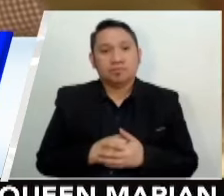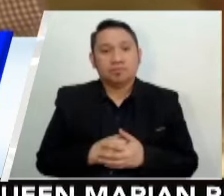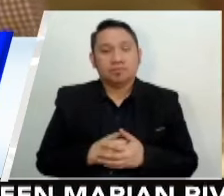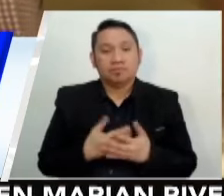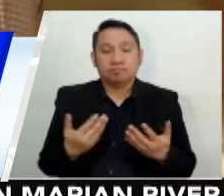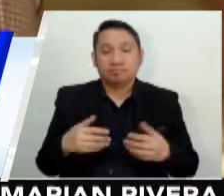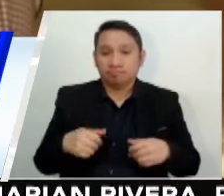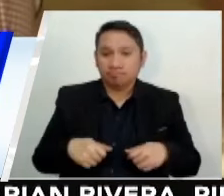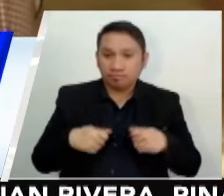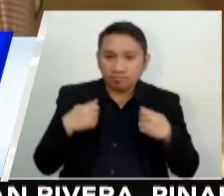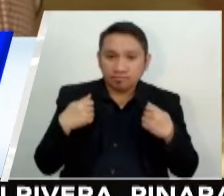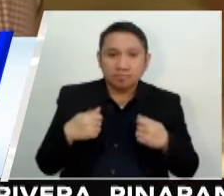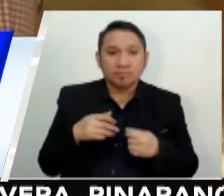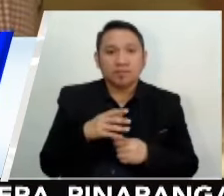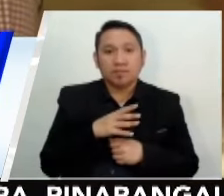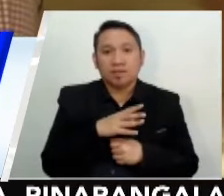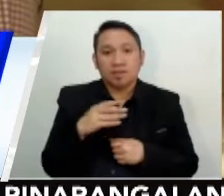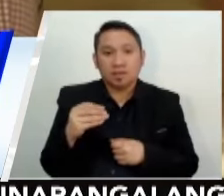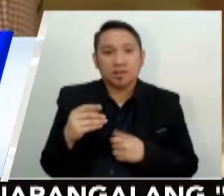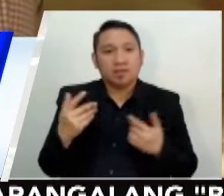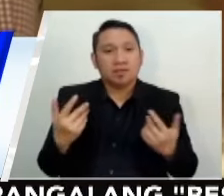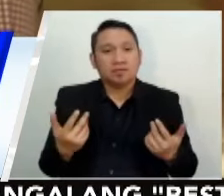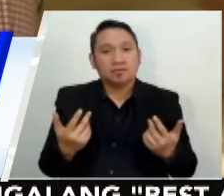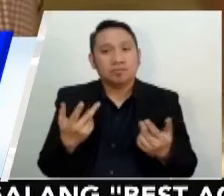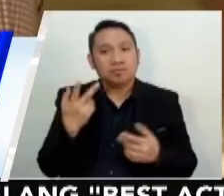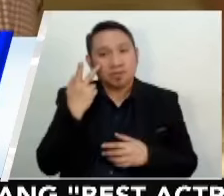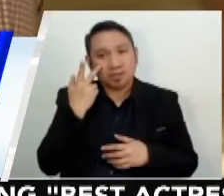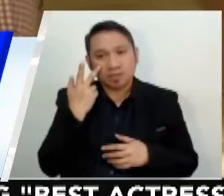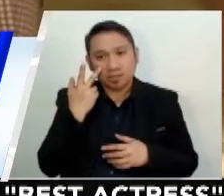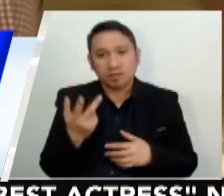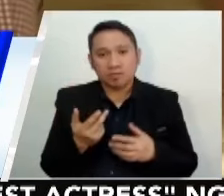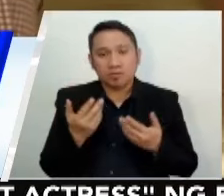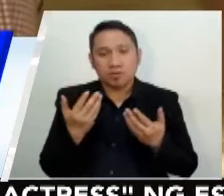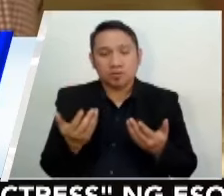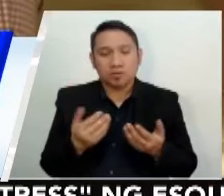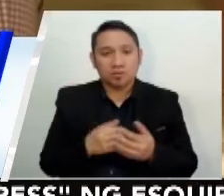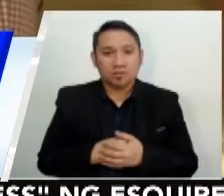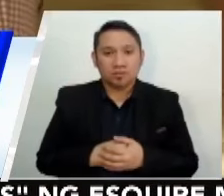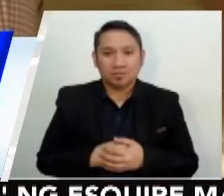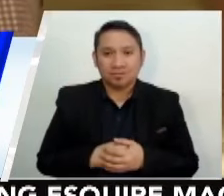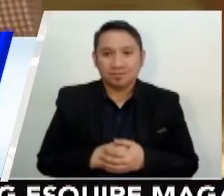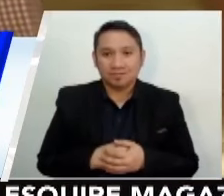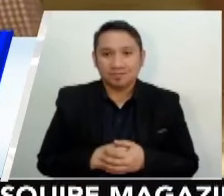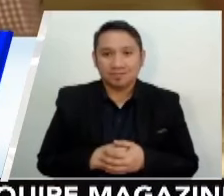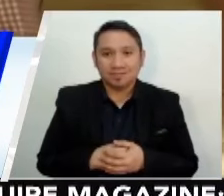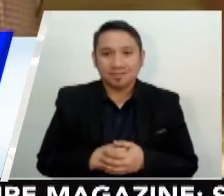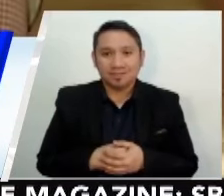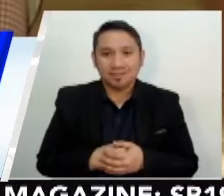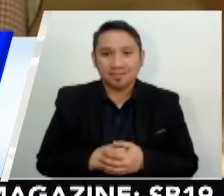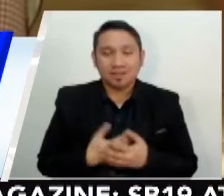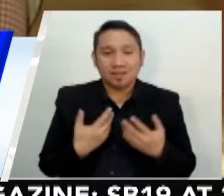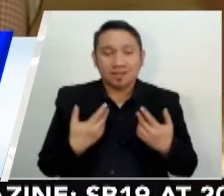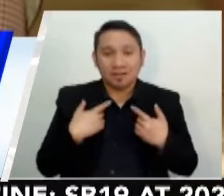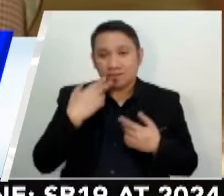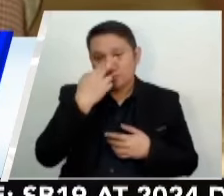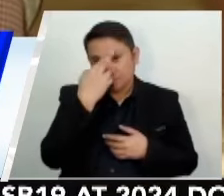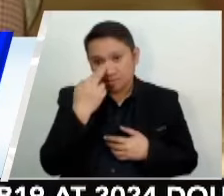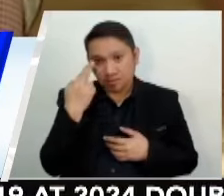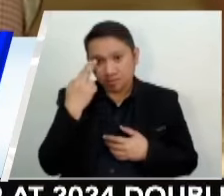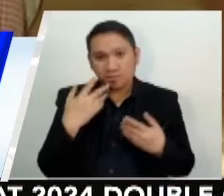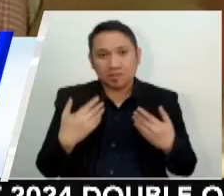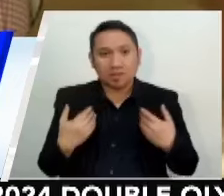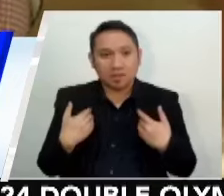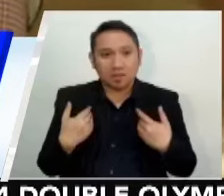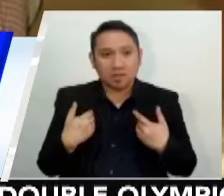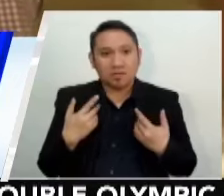So ito talaga makikita mo na si Jose Rizal nagkakaroon talaga ng formal training